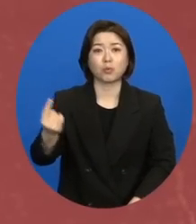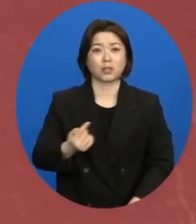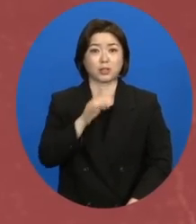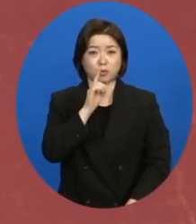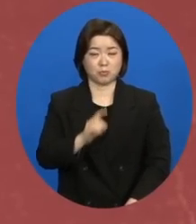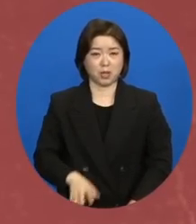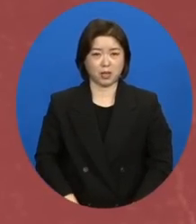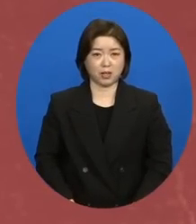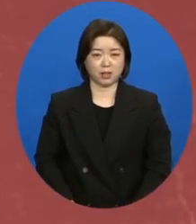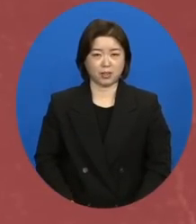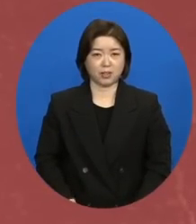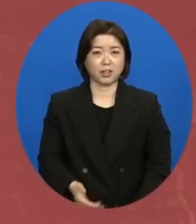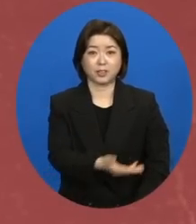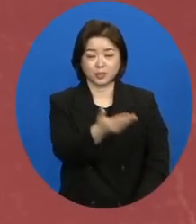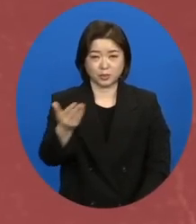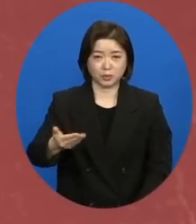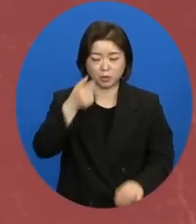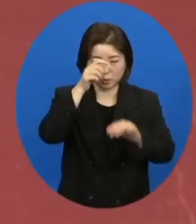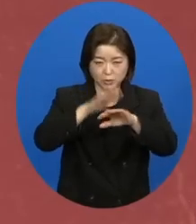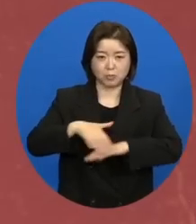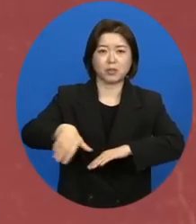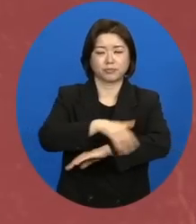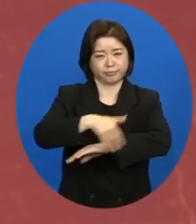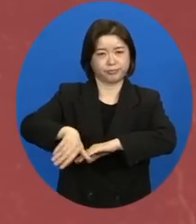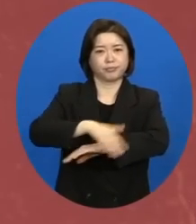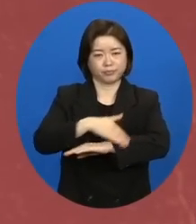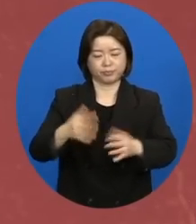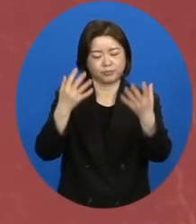여러분 예배당 왔다 가는 사람 의외로 많아요.